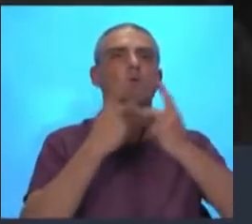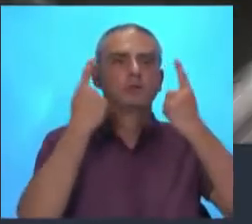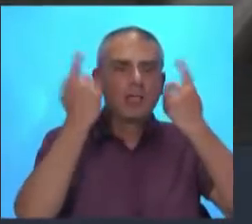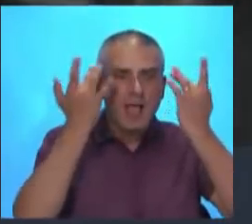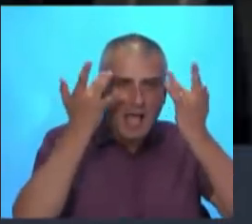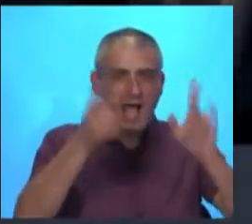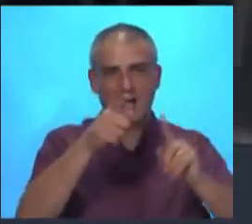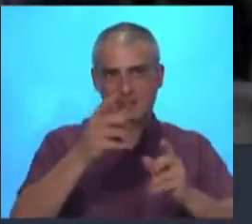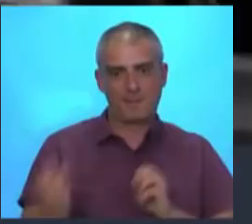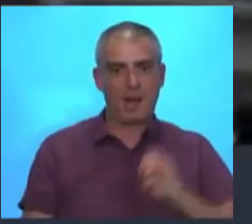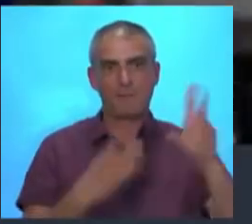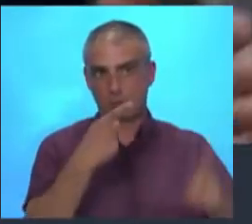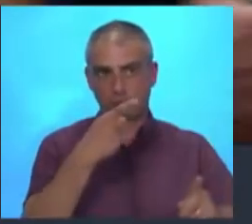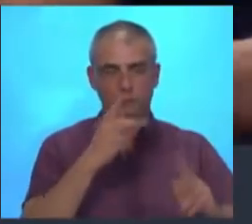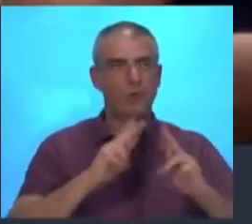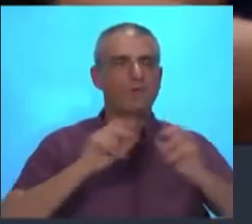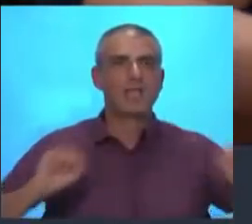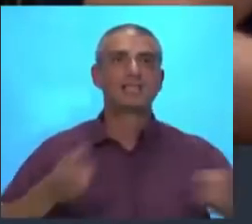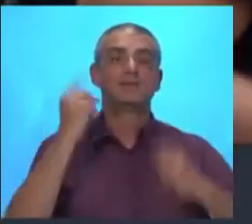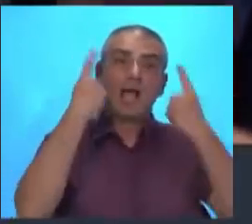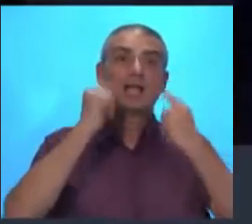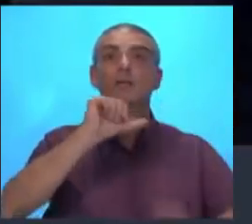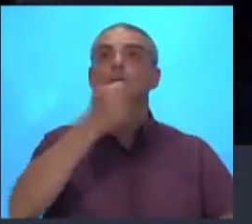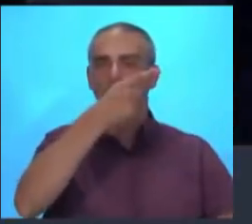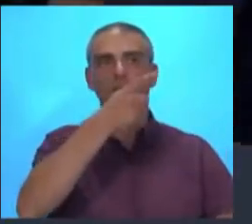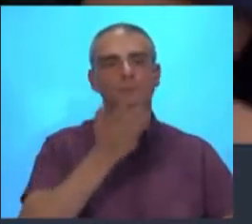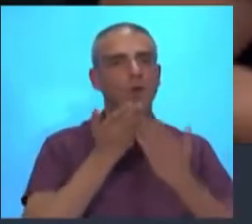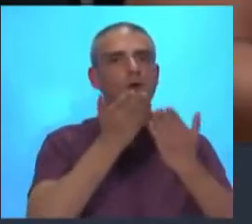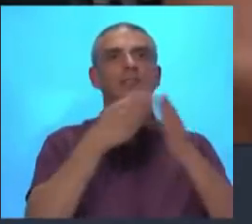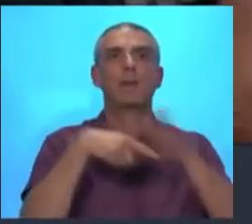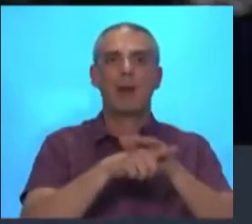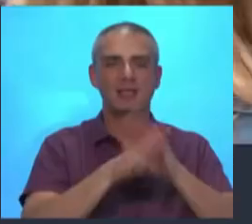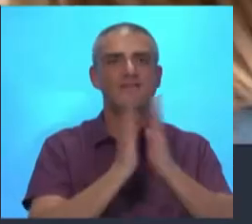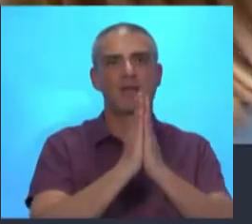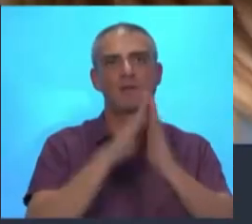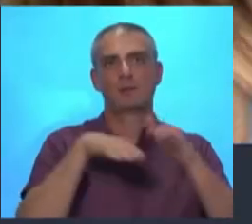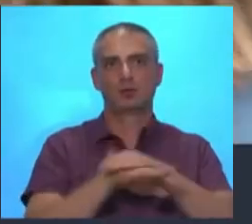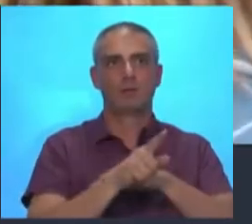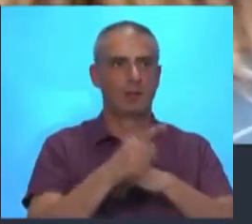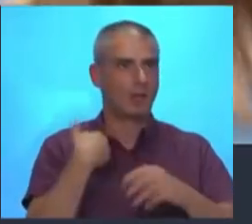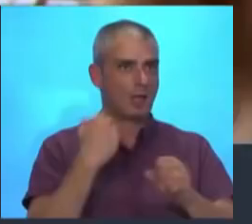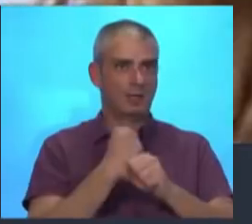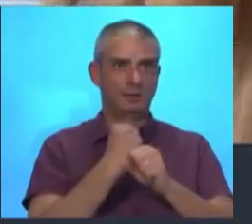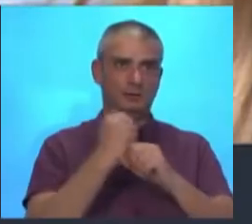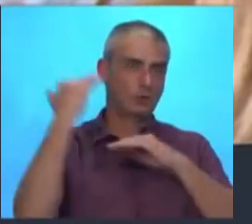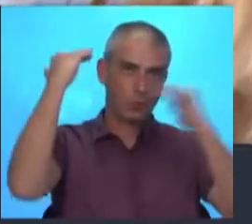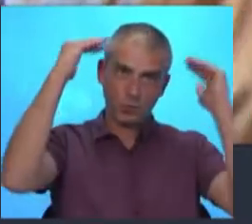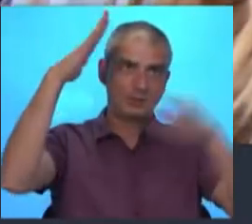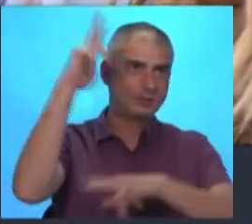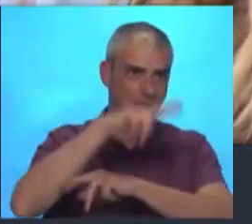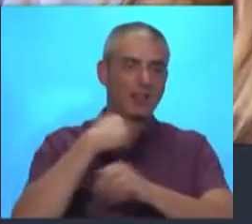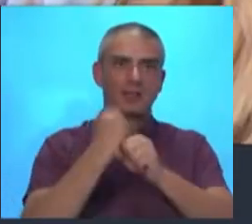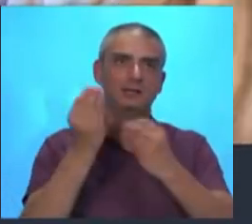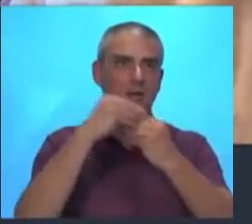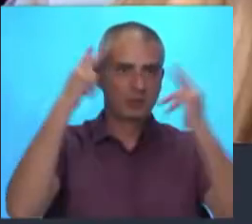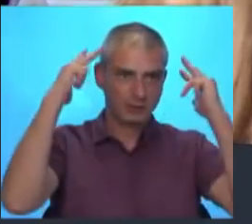לגירוש, קבוצת האקטיביסטים החרדית הראשונה שמסייעת לפליטים ומבקשי מקלט. עשינו פה את הצל, ואנחנו נעשה היום עוד צל, אנחנו